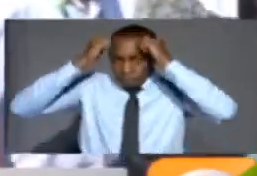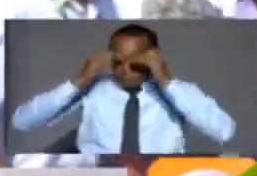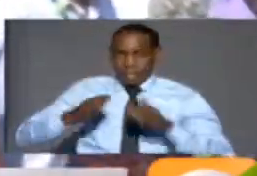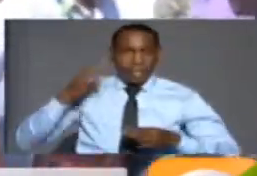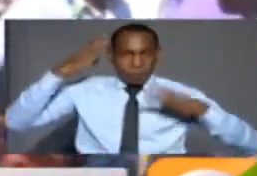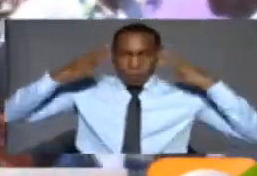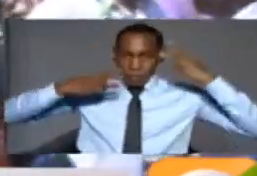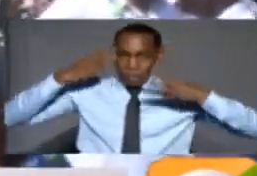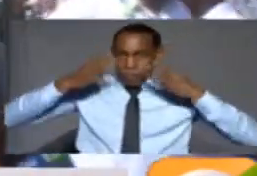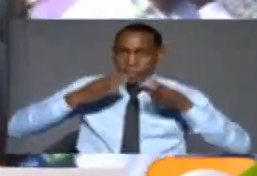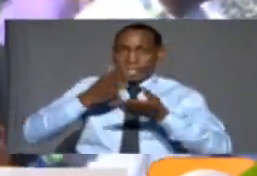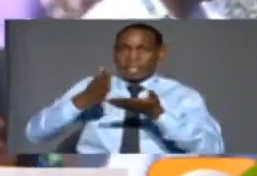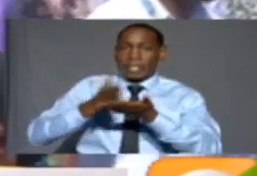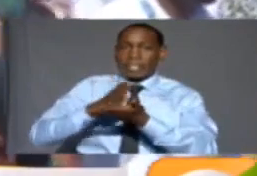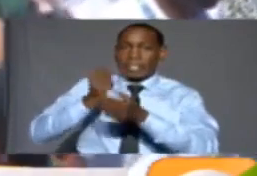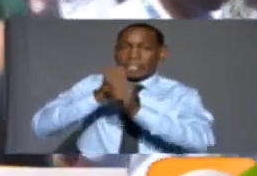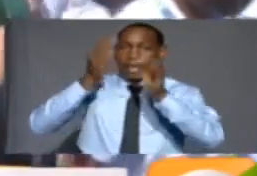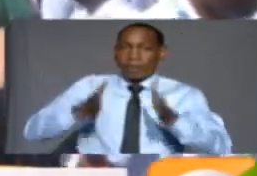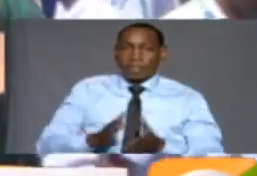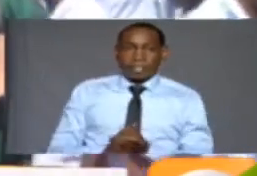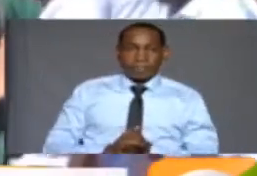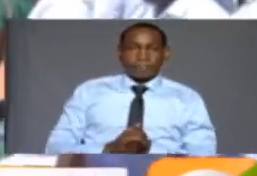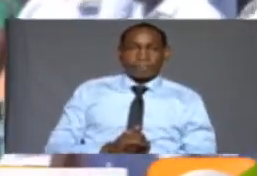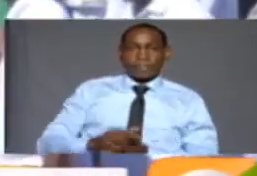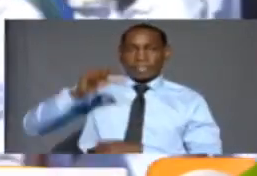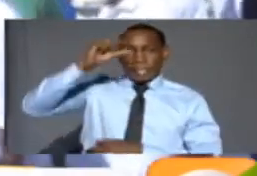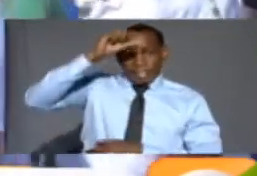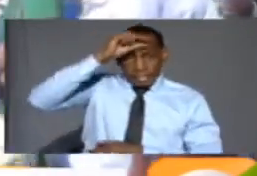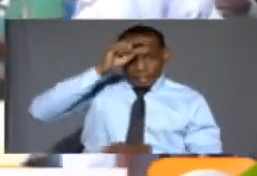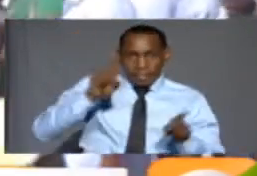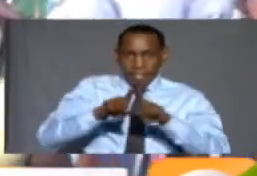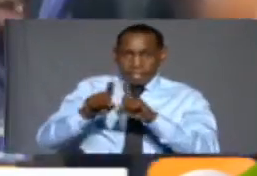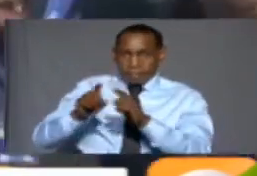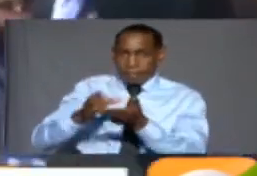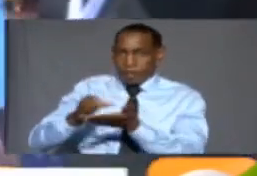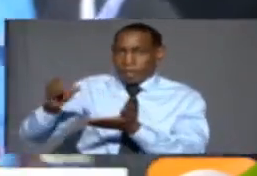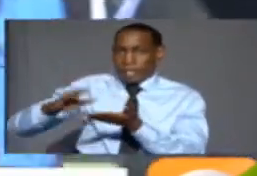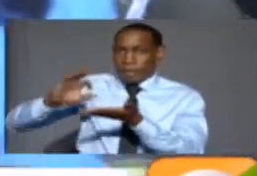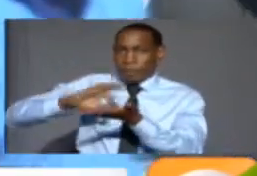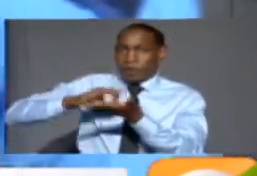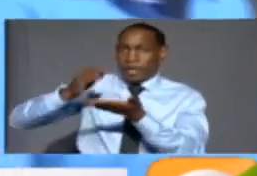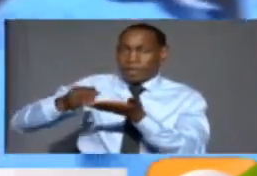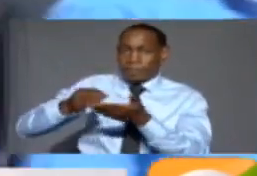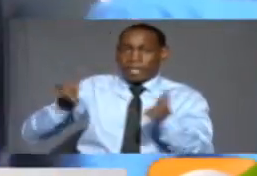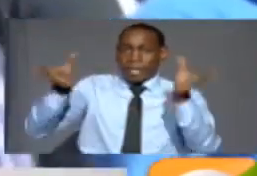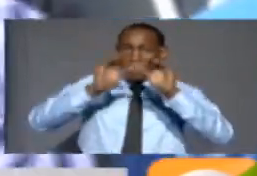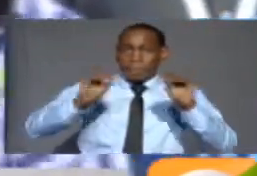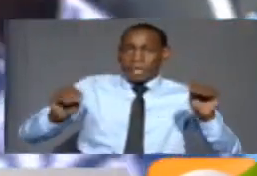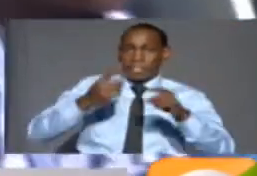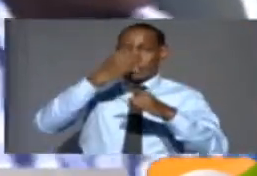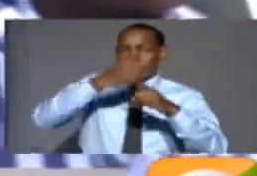miongoni mwa wadau. Kando na hayo, serikali pia imeweza kutenga fedha zaidi katika makadirio ya bajeti ya mwaka